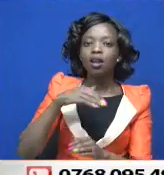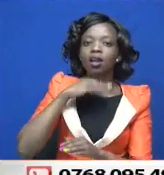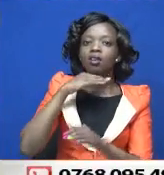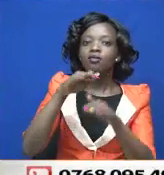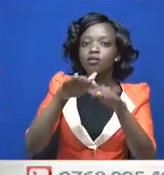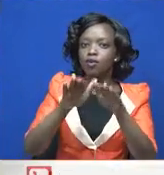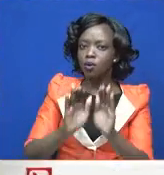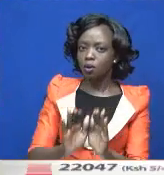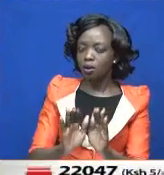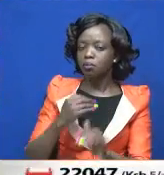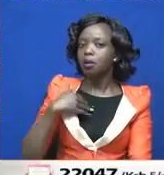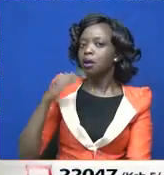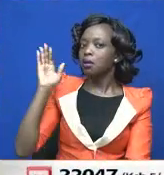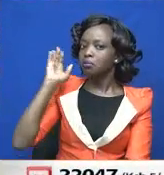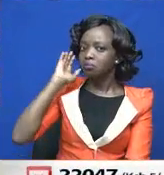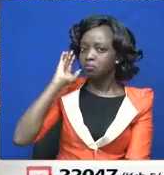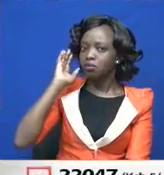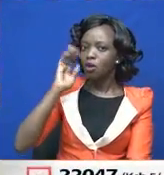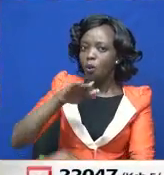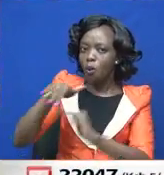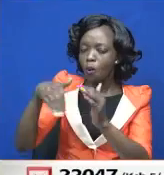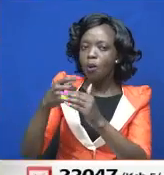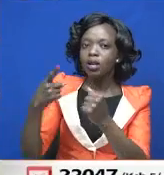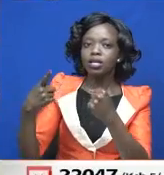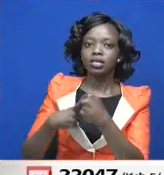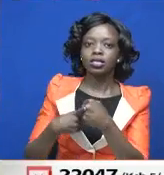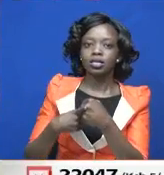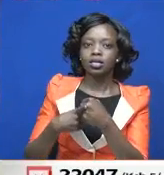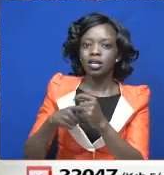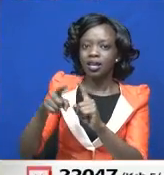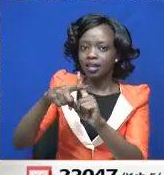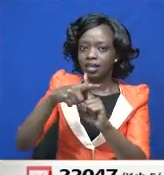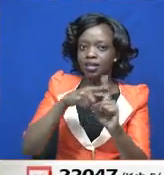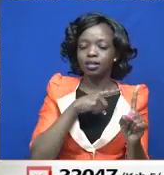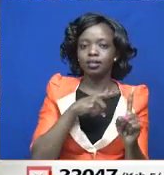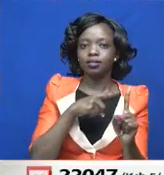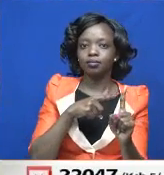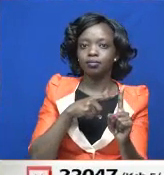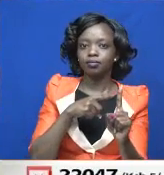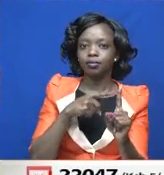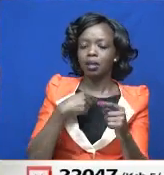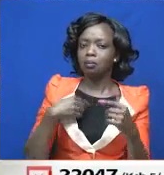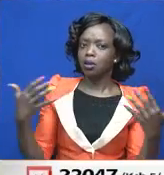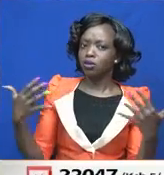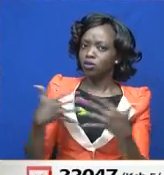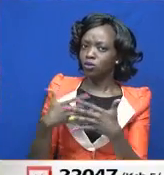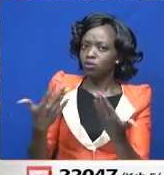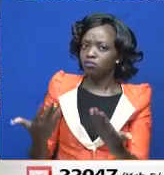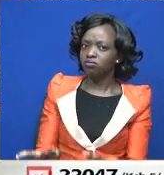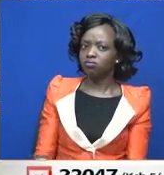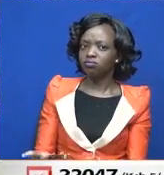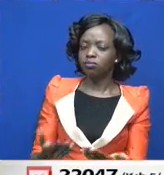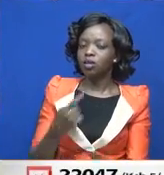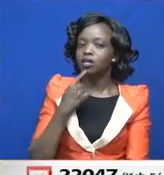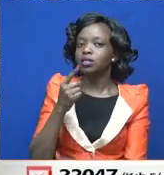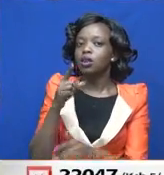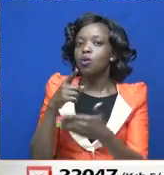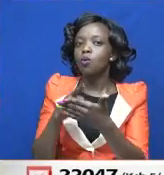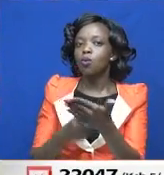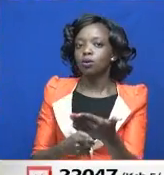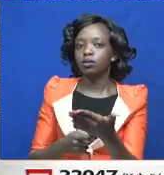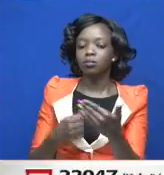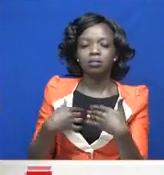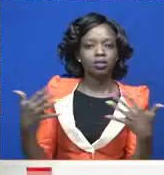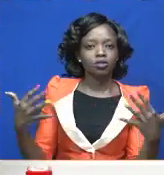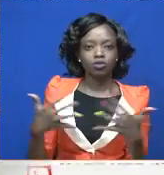na inasemekana au wote wa sita waliuawa. Sasa nilishindwa na kusema. Nishindwa